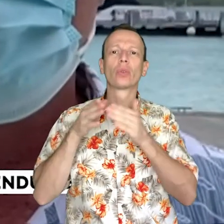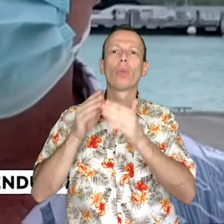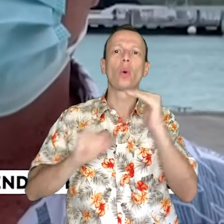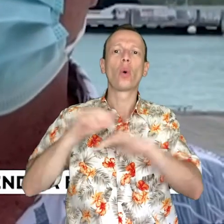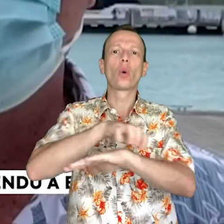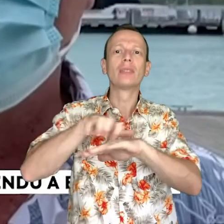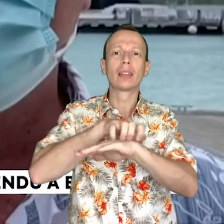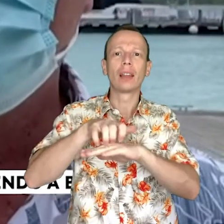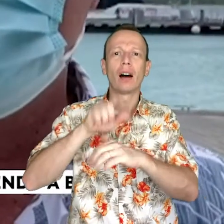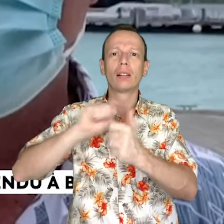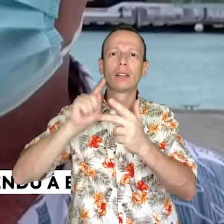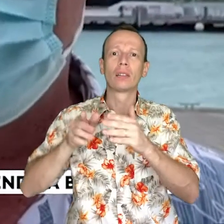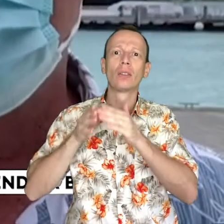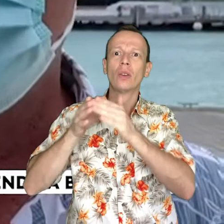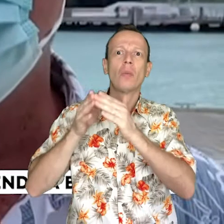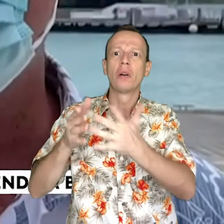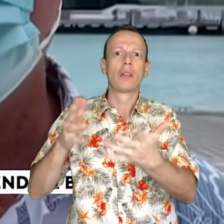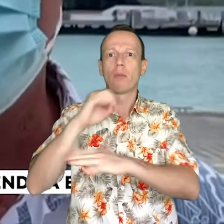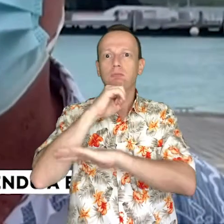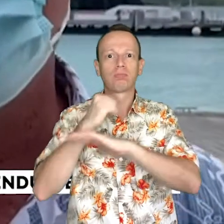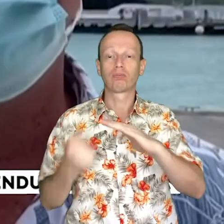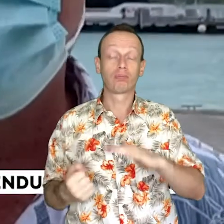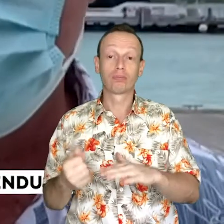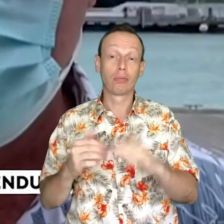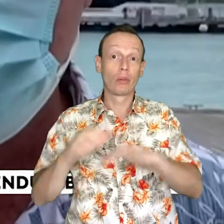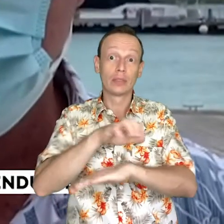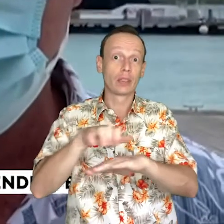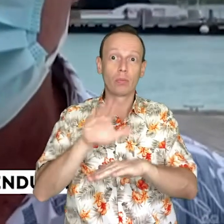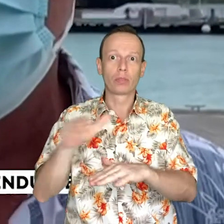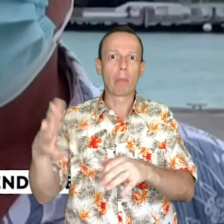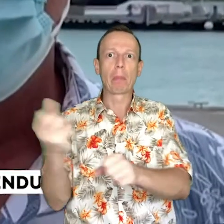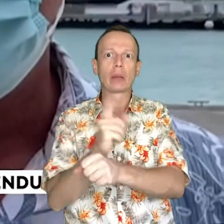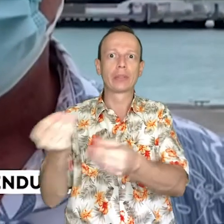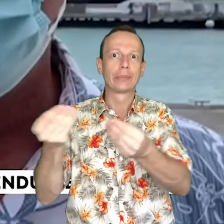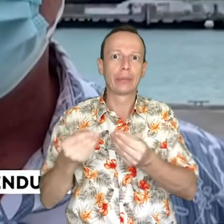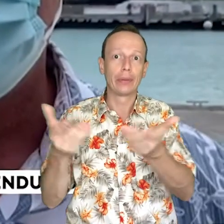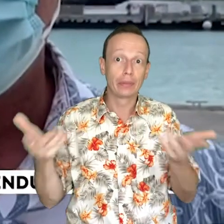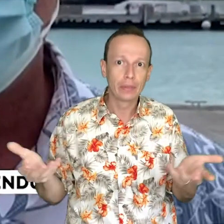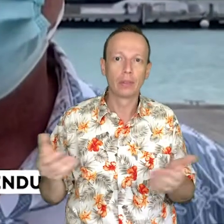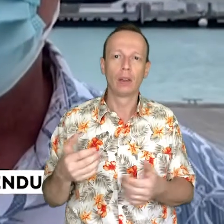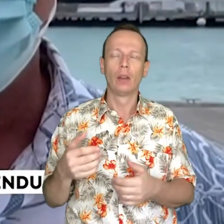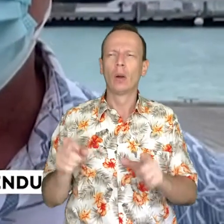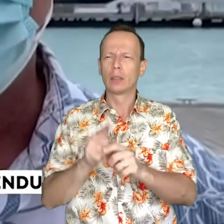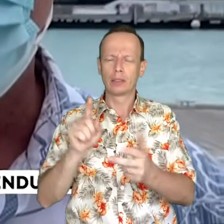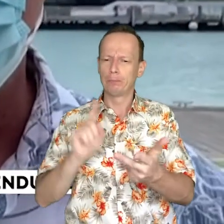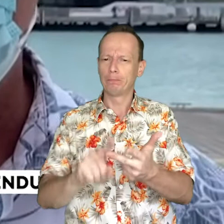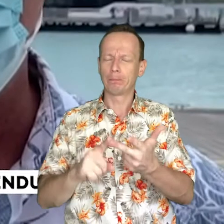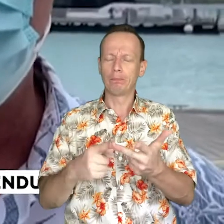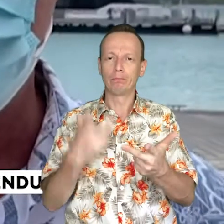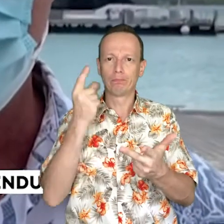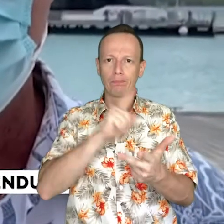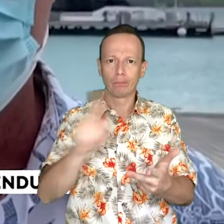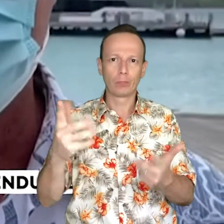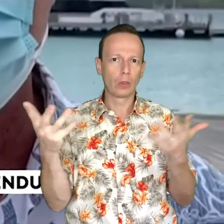demandes auprès du Osaria. Certainement que le Osaria est submergé de demandes. Et là où on comprend